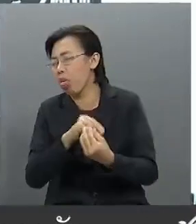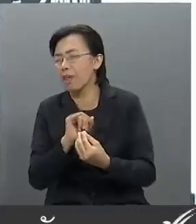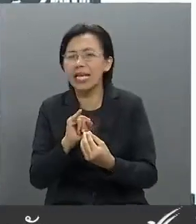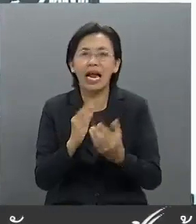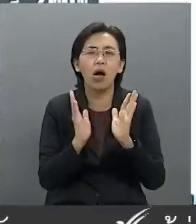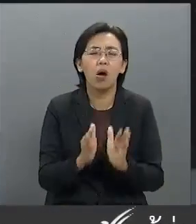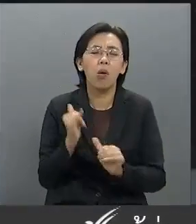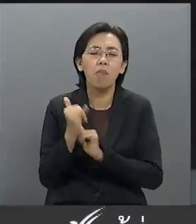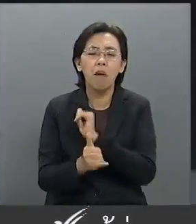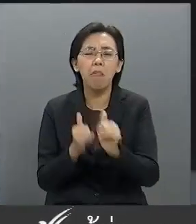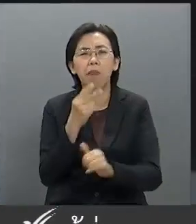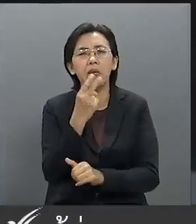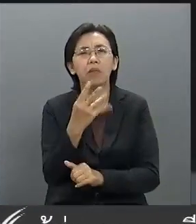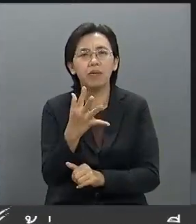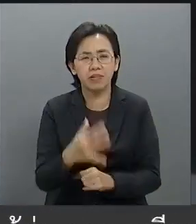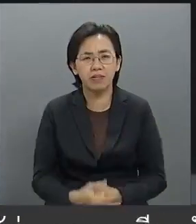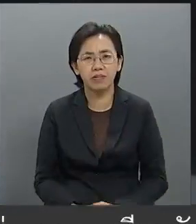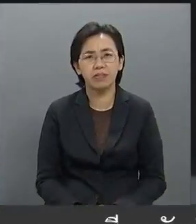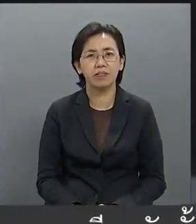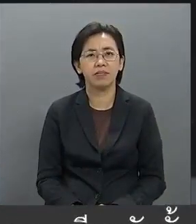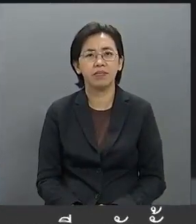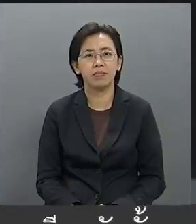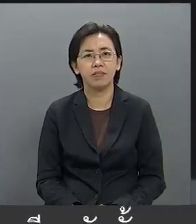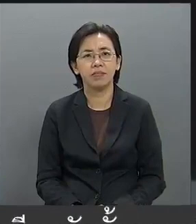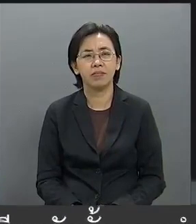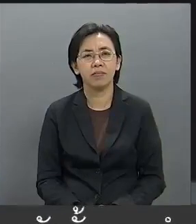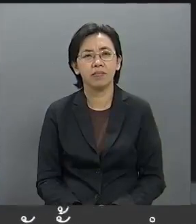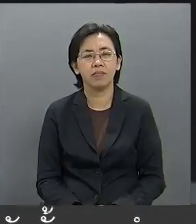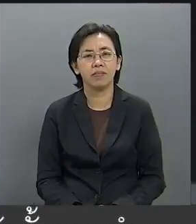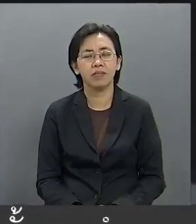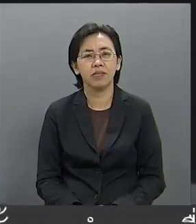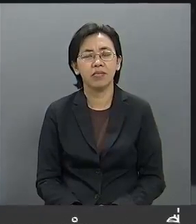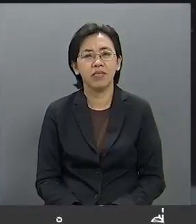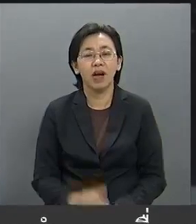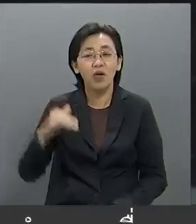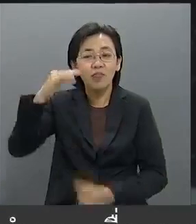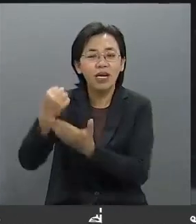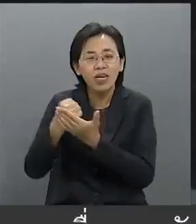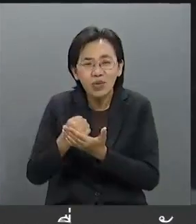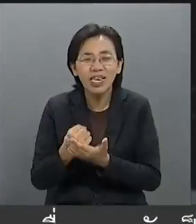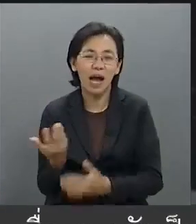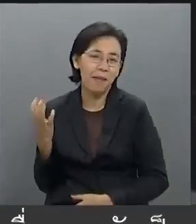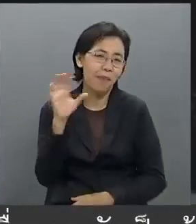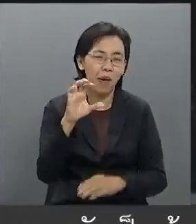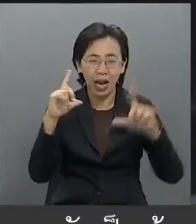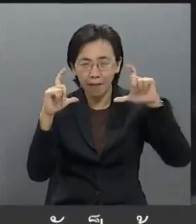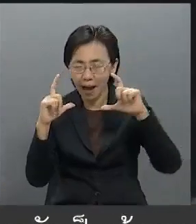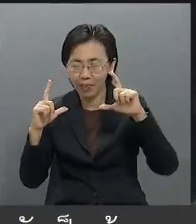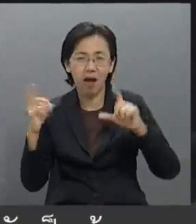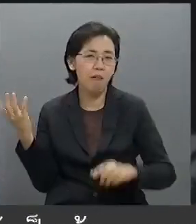ไปเข้าหอศิลป์อะไรเงี้ยครับแล้วก็แบบพี่จักรีก็ช่วยโพสต์ขายไปครับก็พี่จักรีก็บอกว่า10